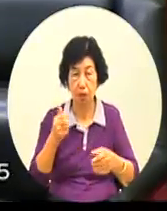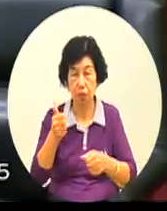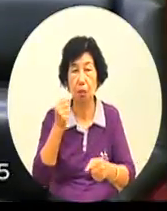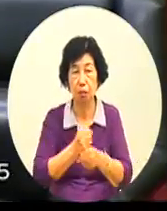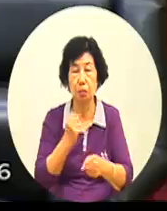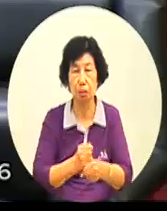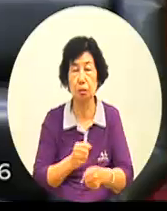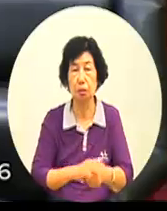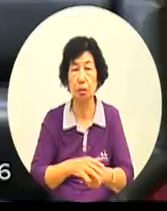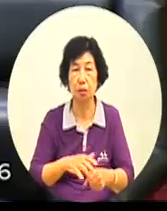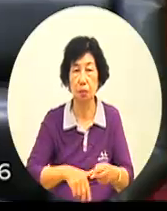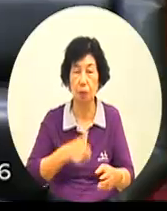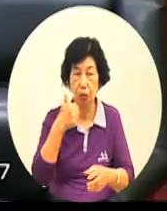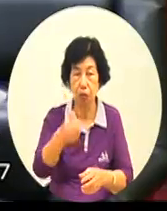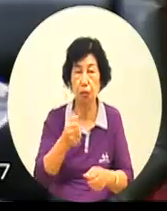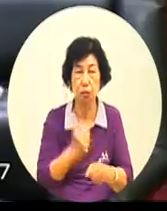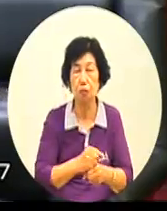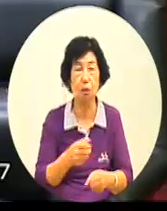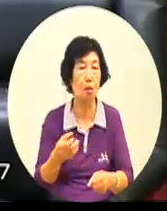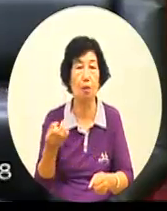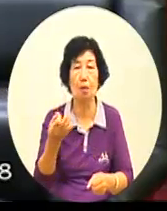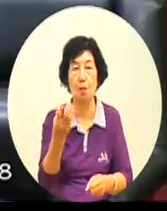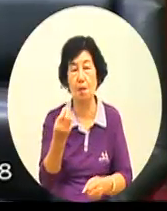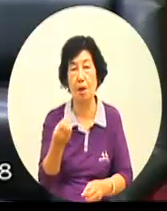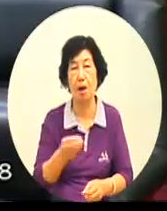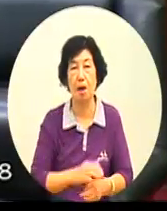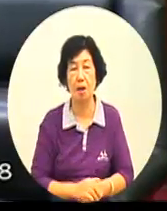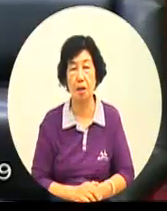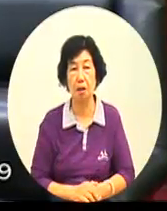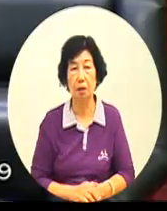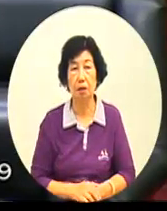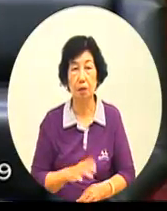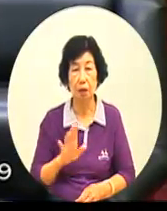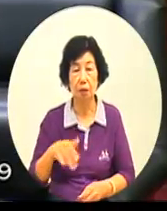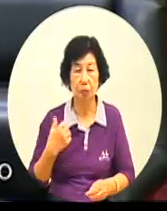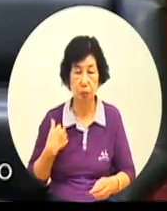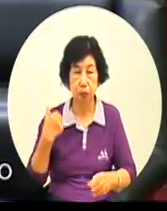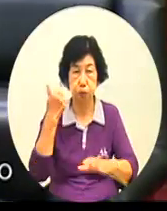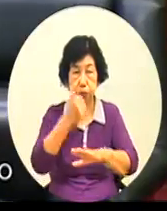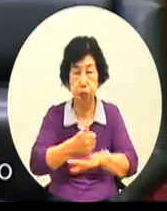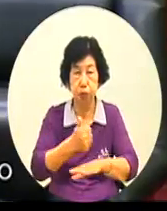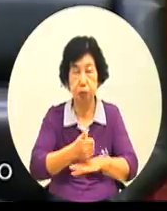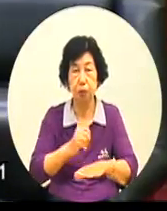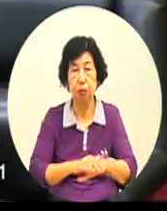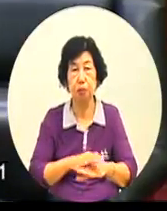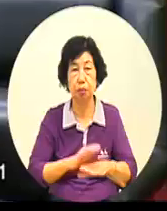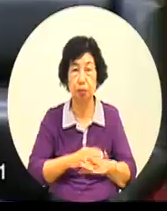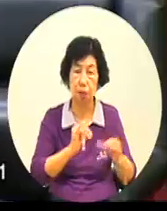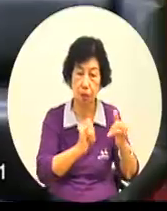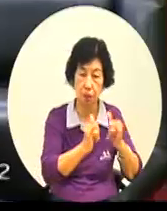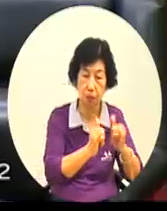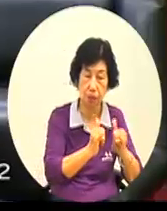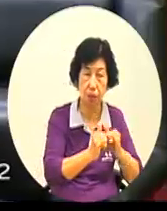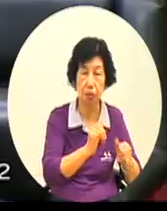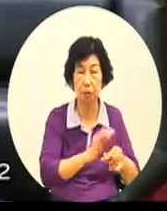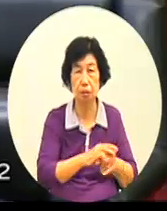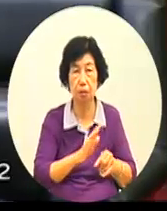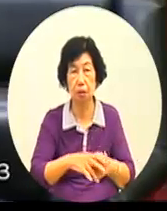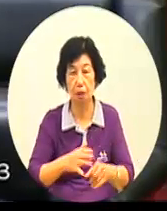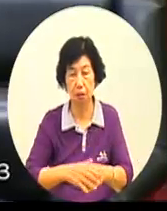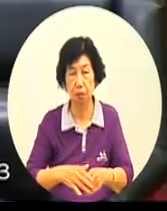这就是你们把我们在任内我们的百姓的需求说，请你们认真的